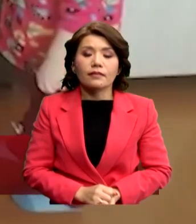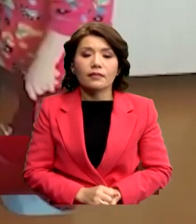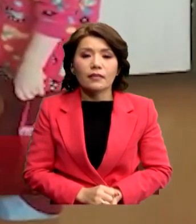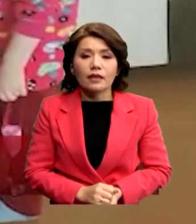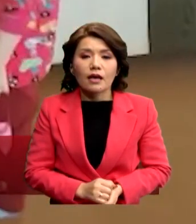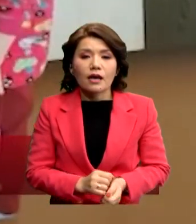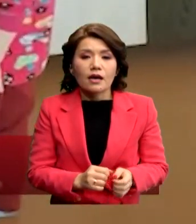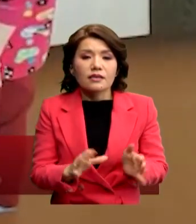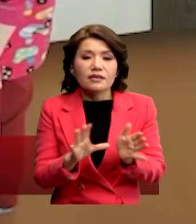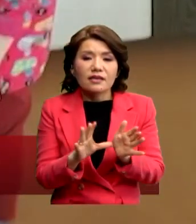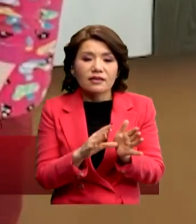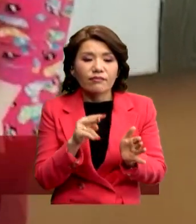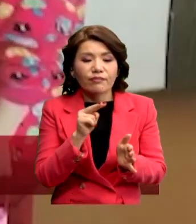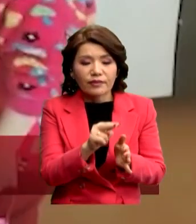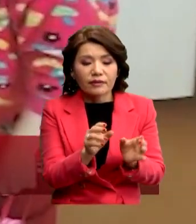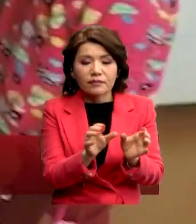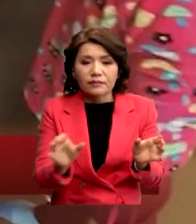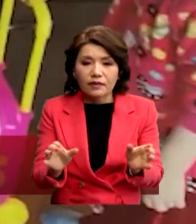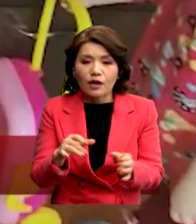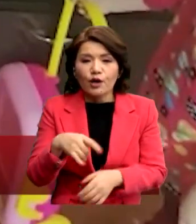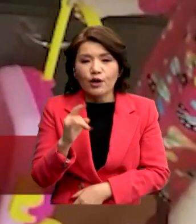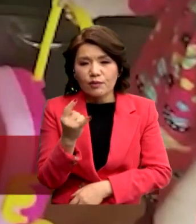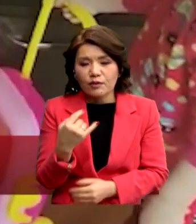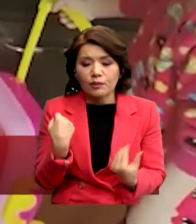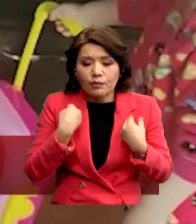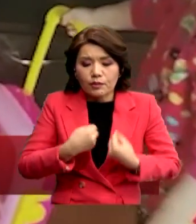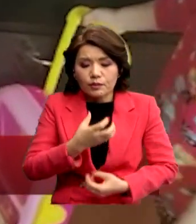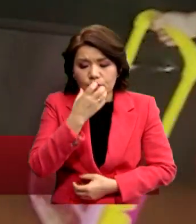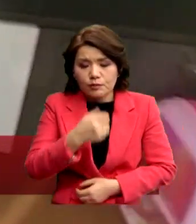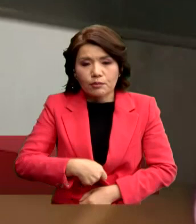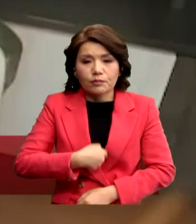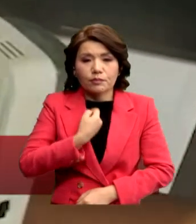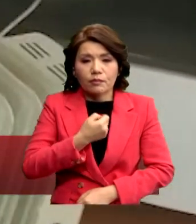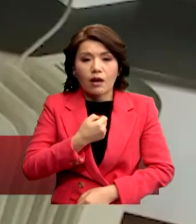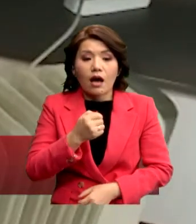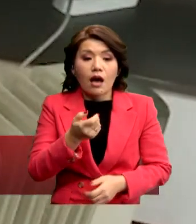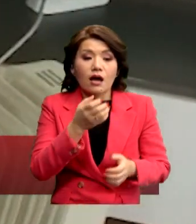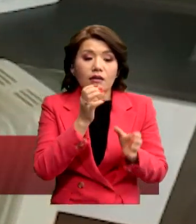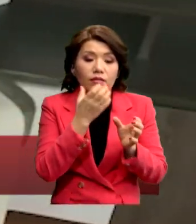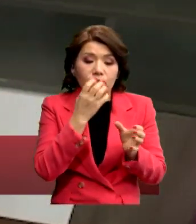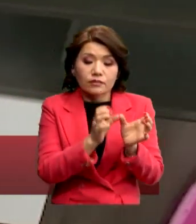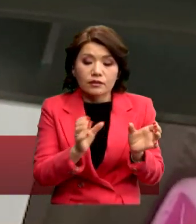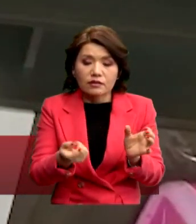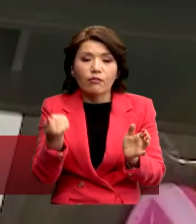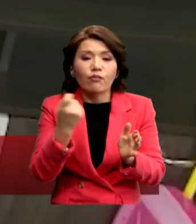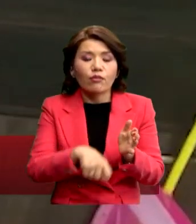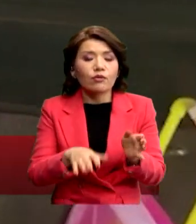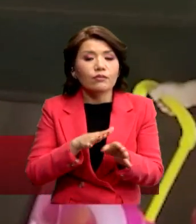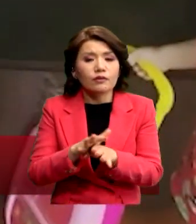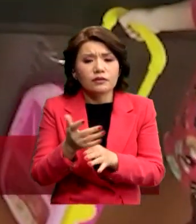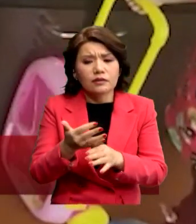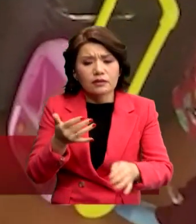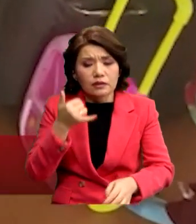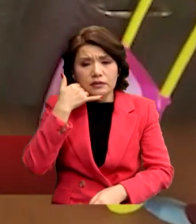Поставили обогреватель, ребенок вот, тепло одет. Сегодня у нас полностью отключили отопление, а до этого сколько раз